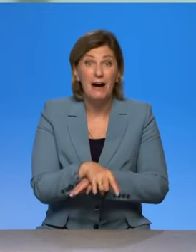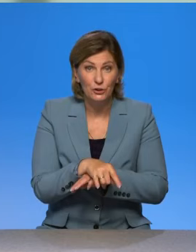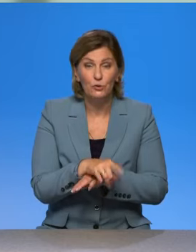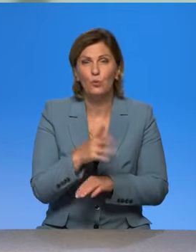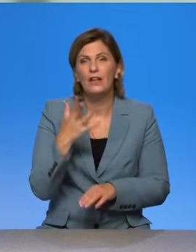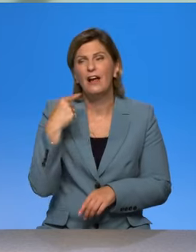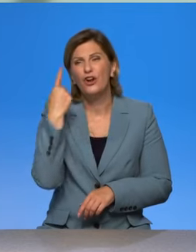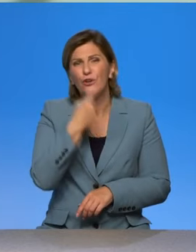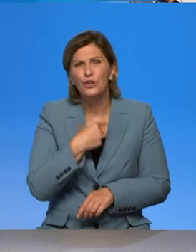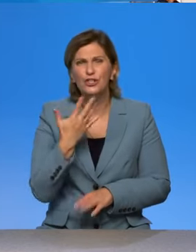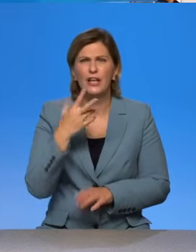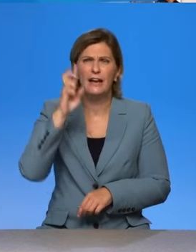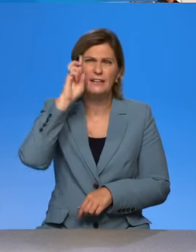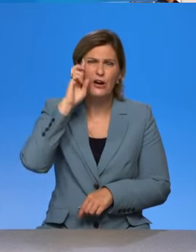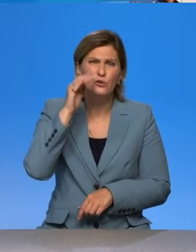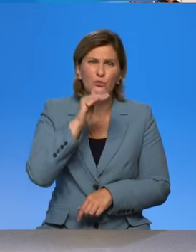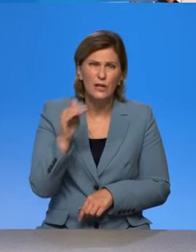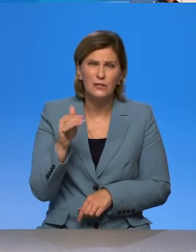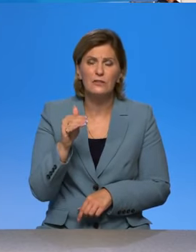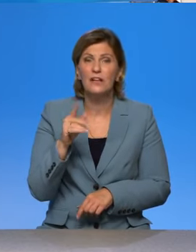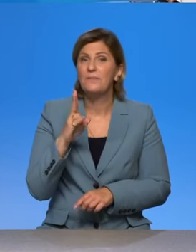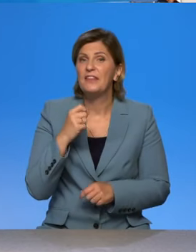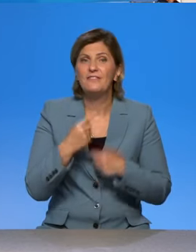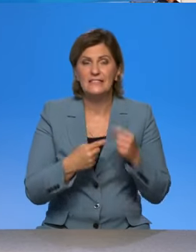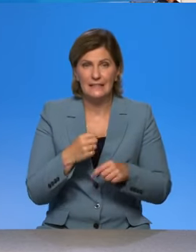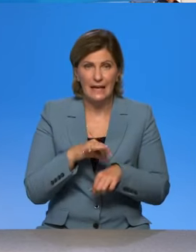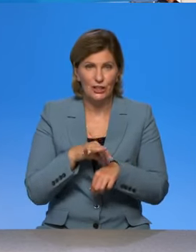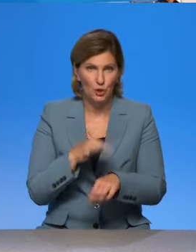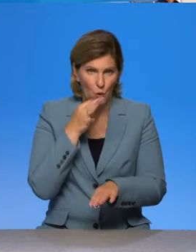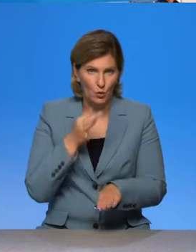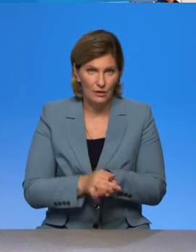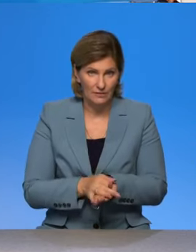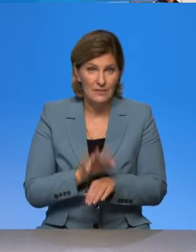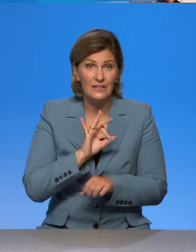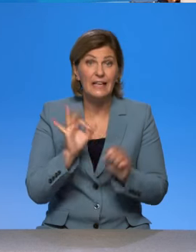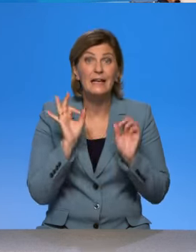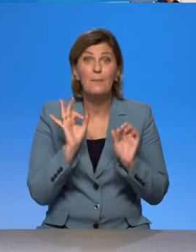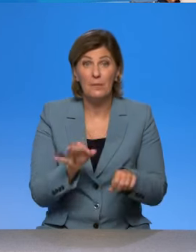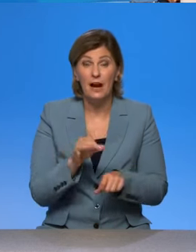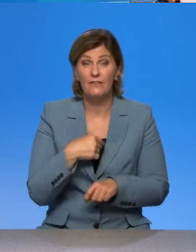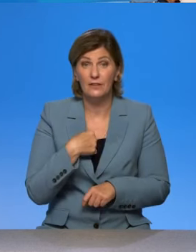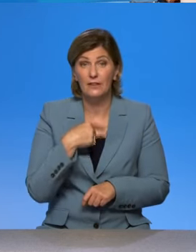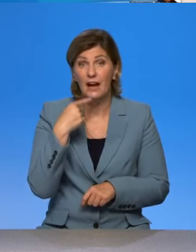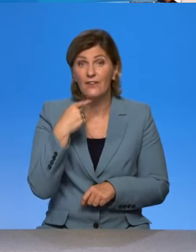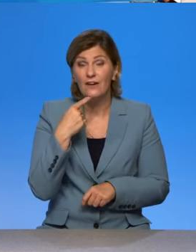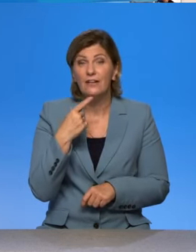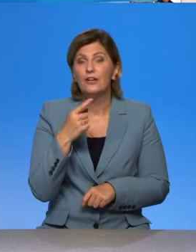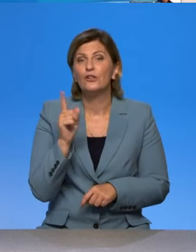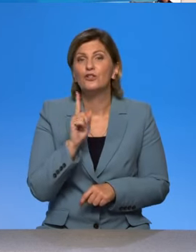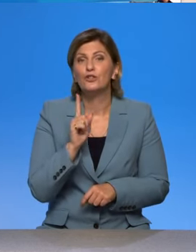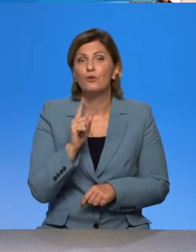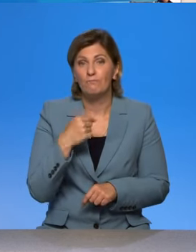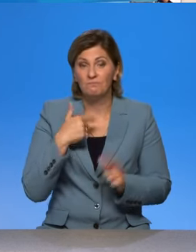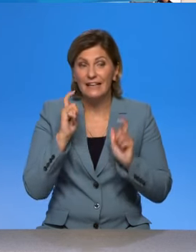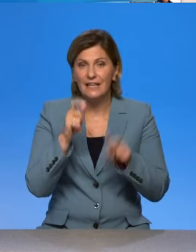или даже на государственном, далеко не всегда несет ответственность. И правильно, что вот еще раз тоже могу присоединиться к мысли о